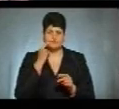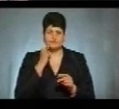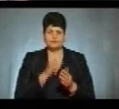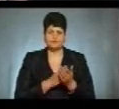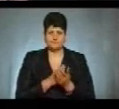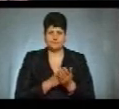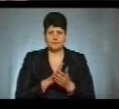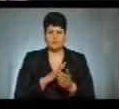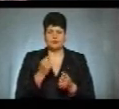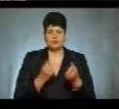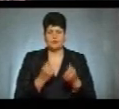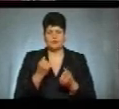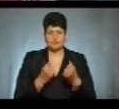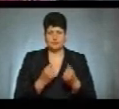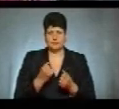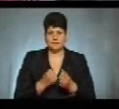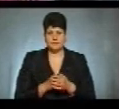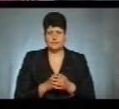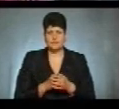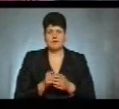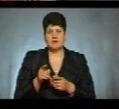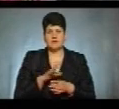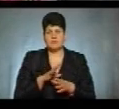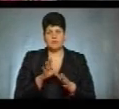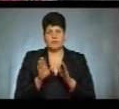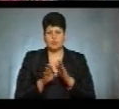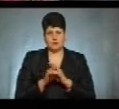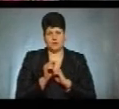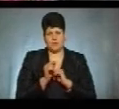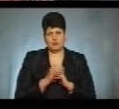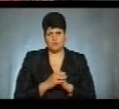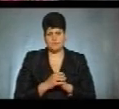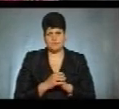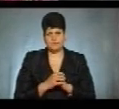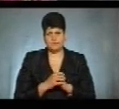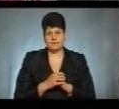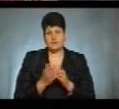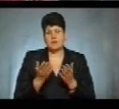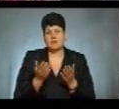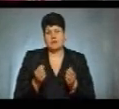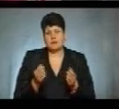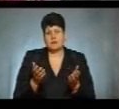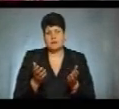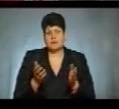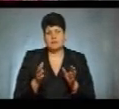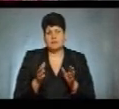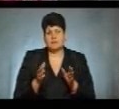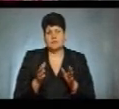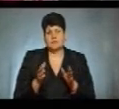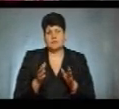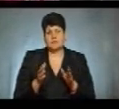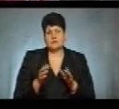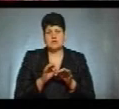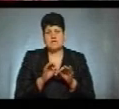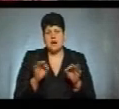Він був шофером зв'язкової машини. Він не був в тому підрозділі, а якийсь там кабель треба було